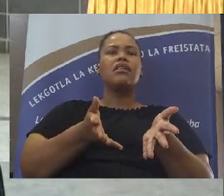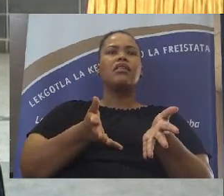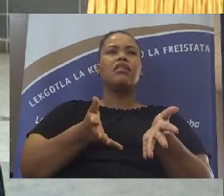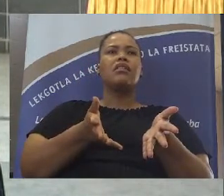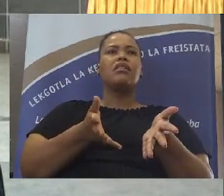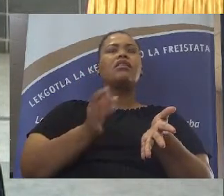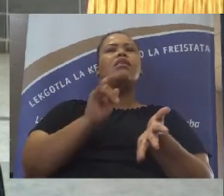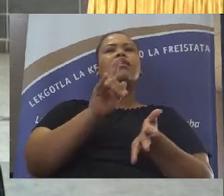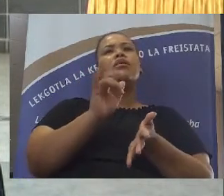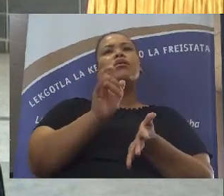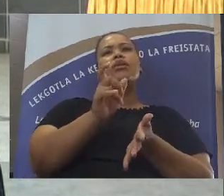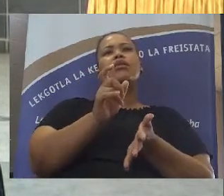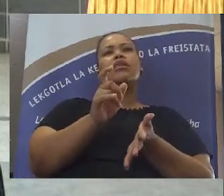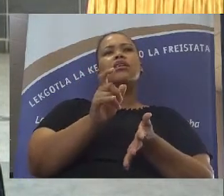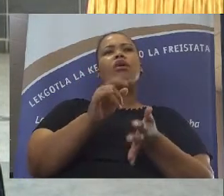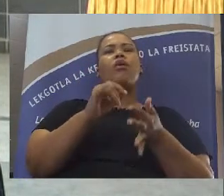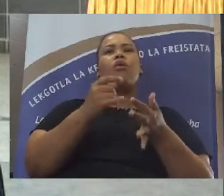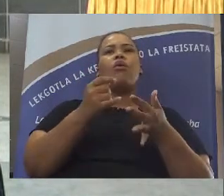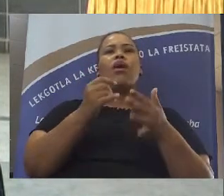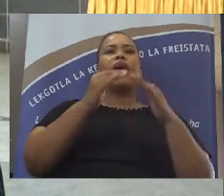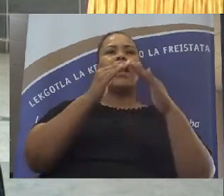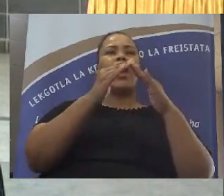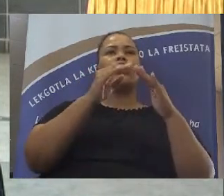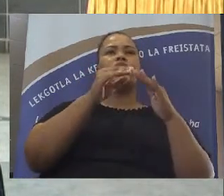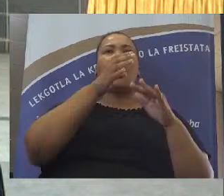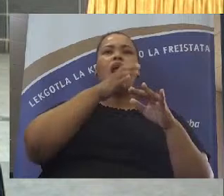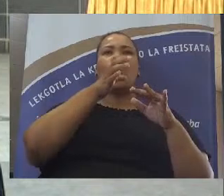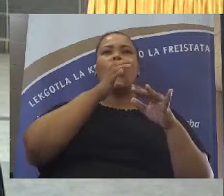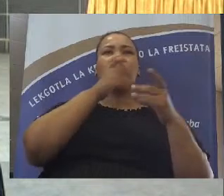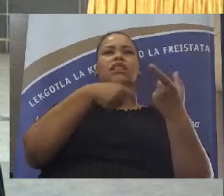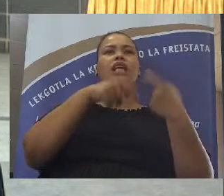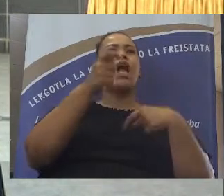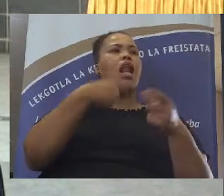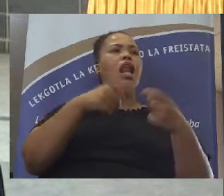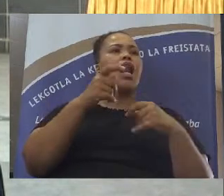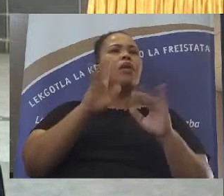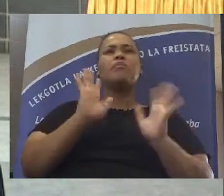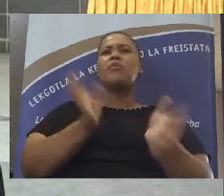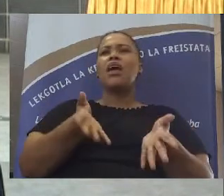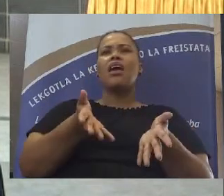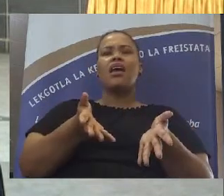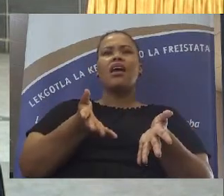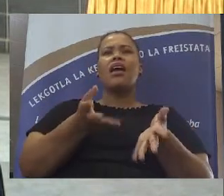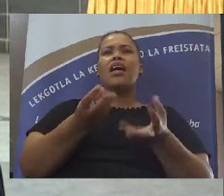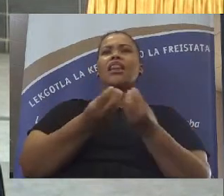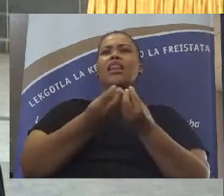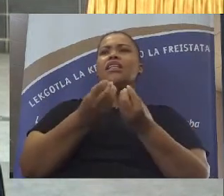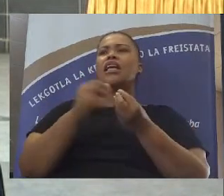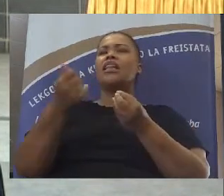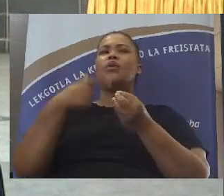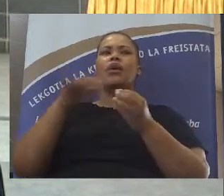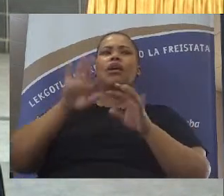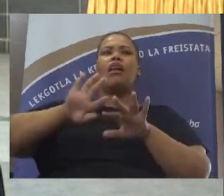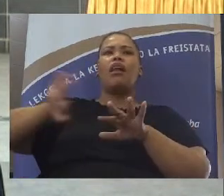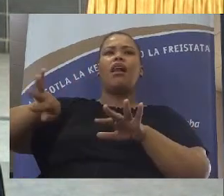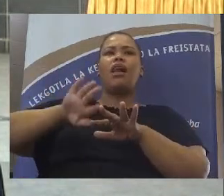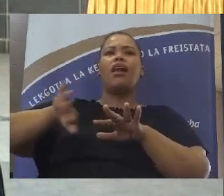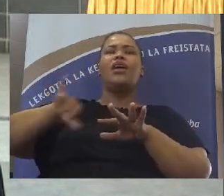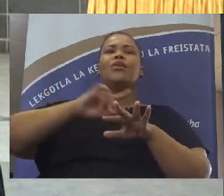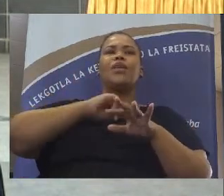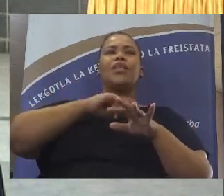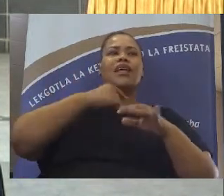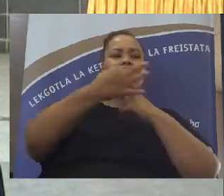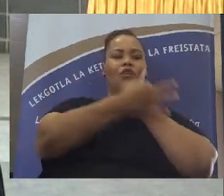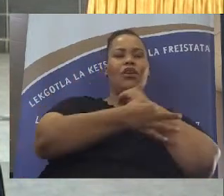Wat nou mense dit nou weer? Tevens by die huis het. Van dis al wat hulle kan doen. Al die ander goed word ons uitgestoot. Dis hoekom ek sê ons is gemonopoliseer